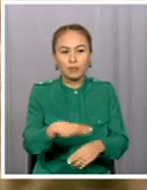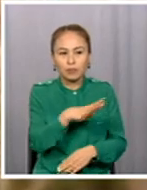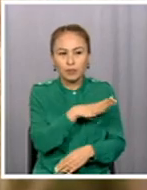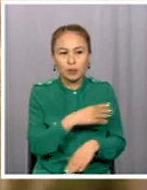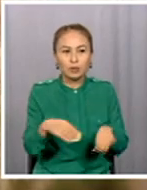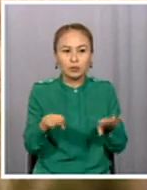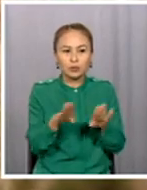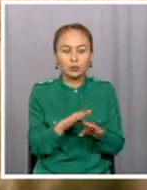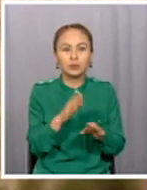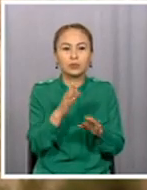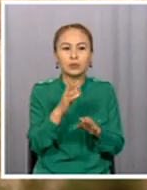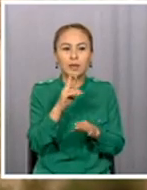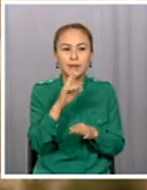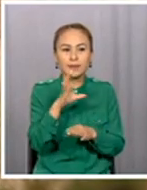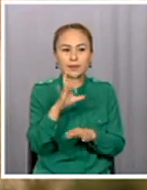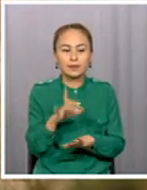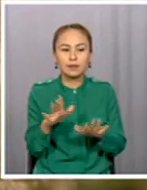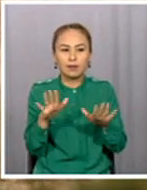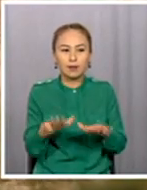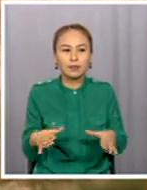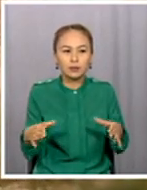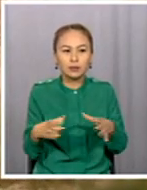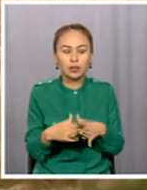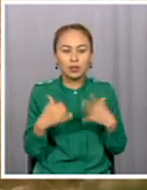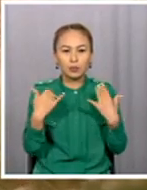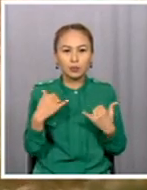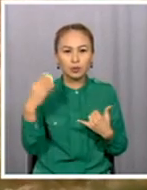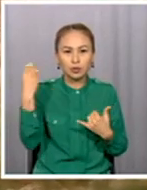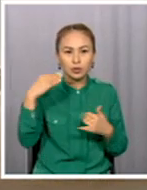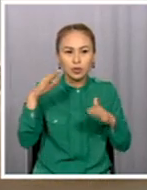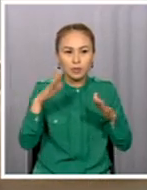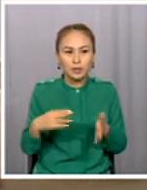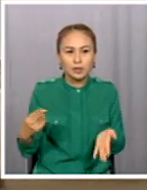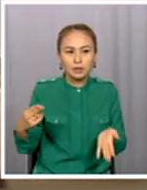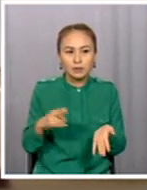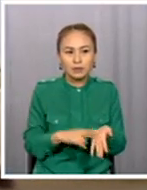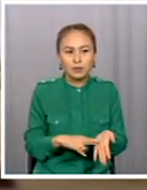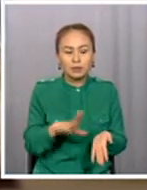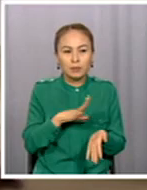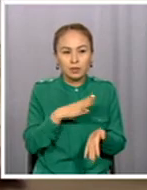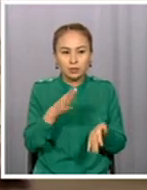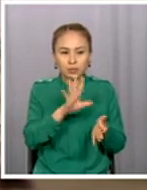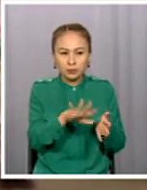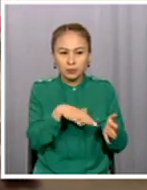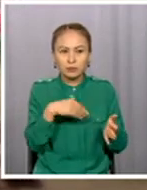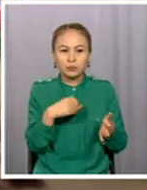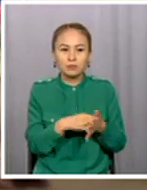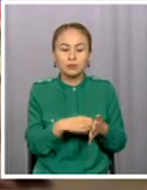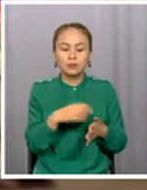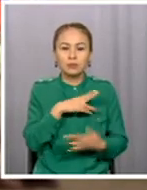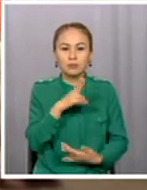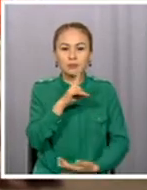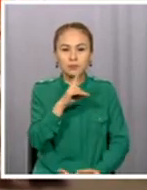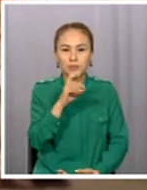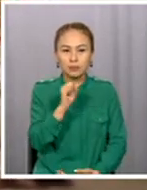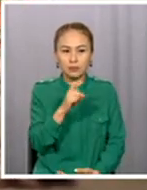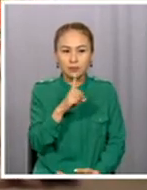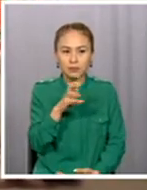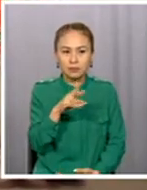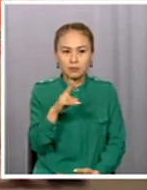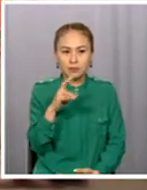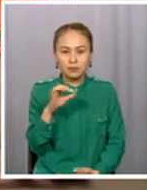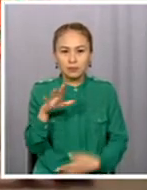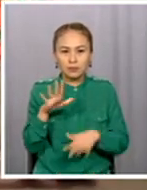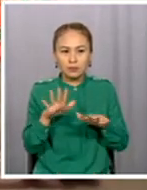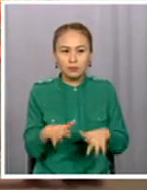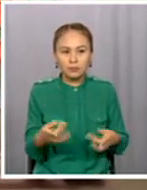түйе Яссы қаласында, яғни бүгінгі Түркістанда шөгіпті десе. Міне сол уақыттан бастап Қожа Ахмет Яссауидің өмірі осы